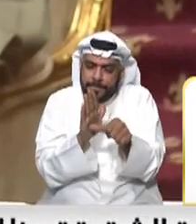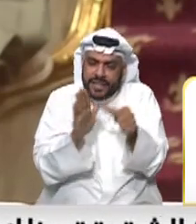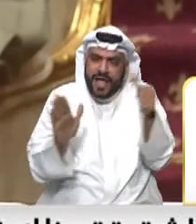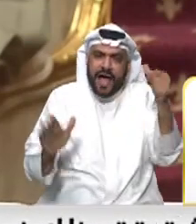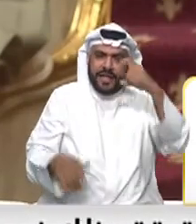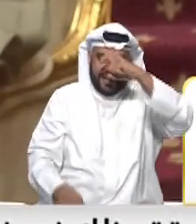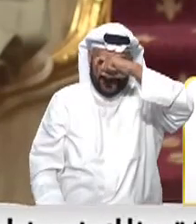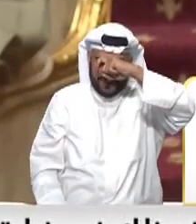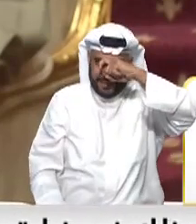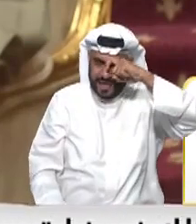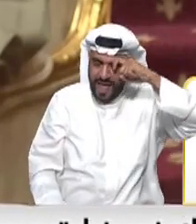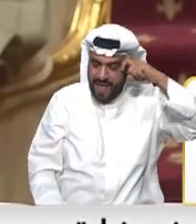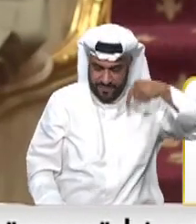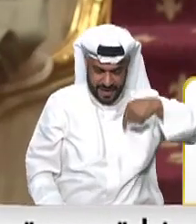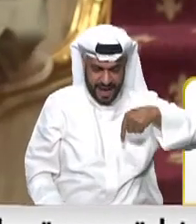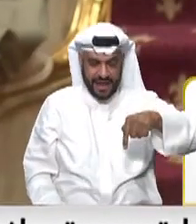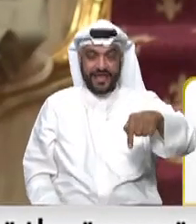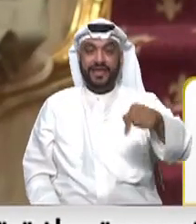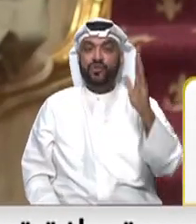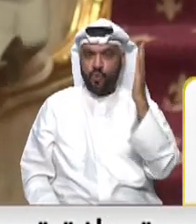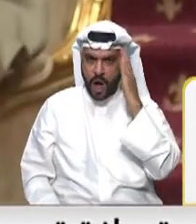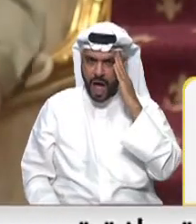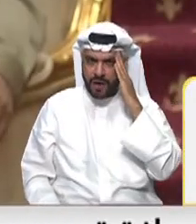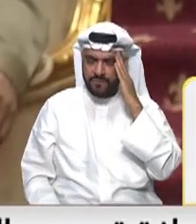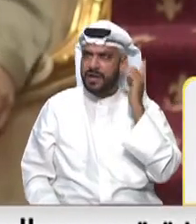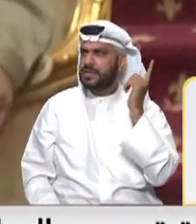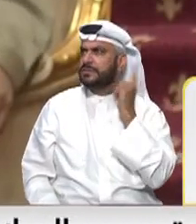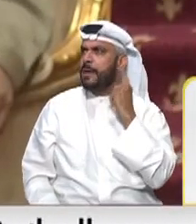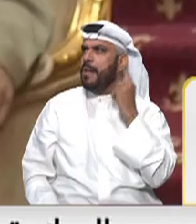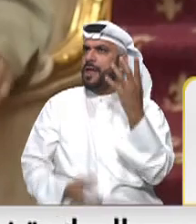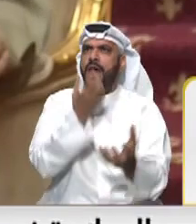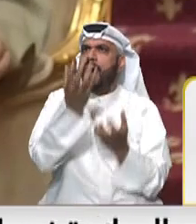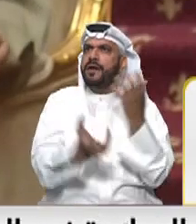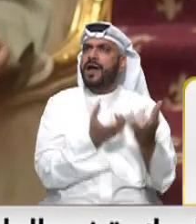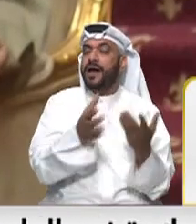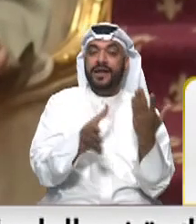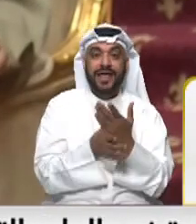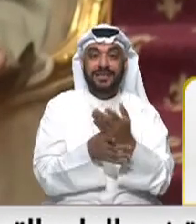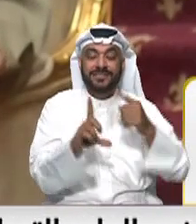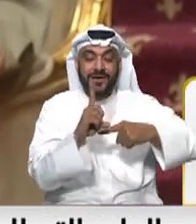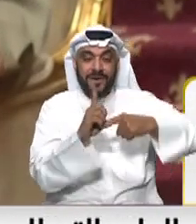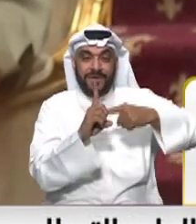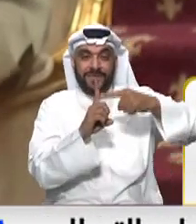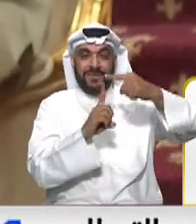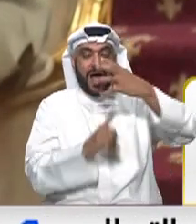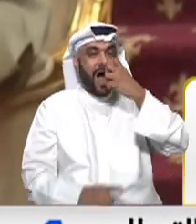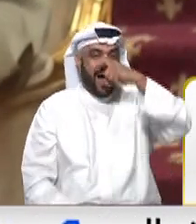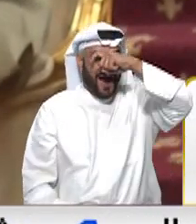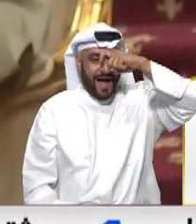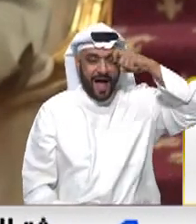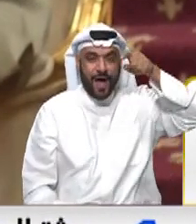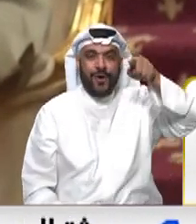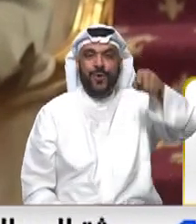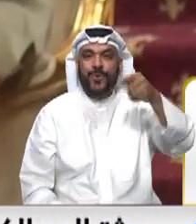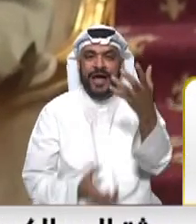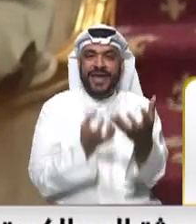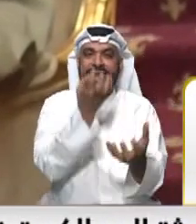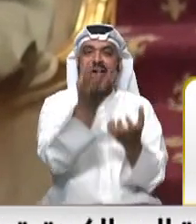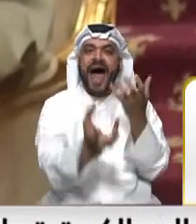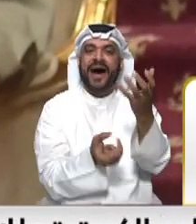الصيف تكون يعني في بتنسيق تام مع جميع الجهات العسكريه والمدنيه